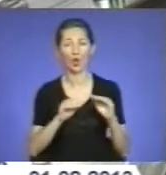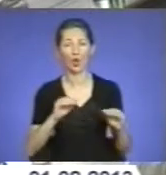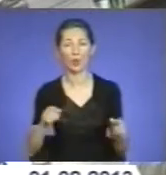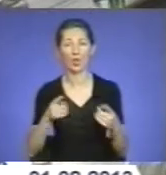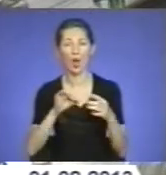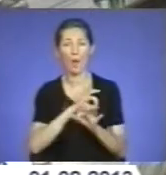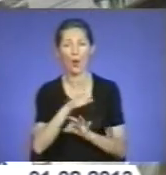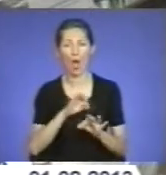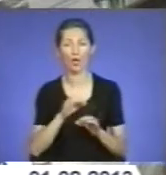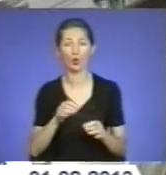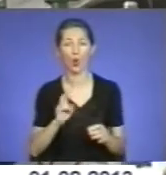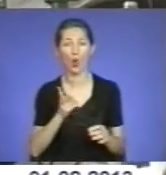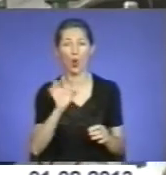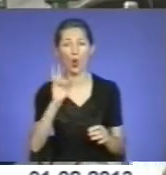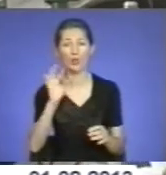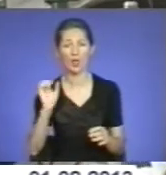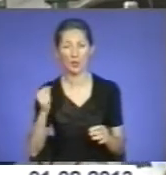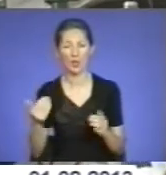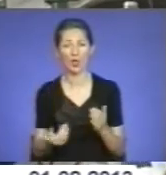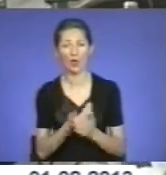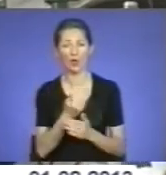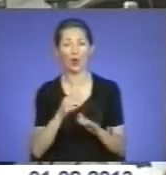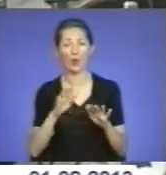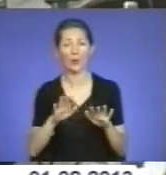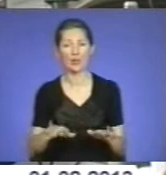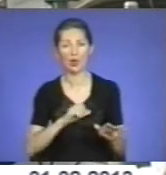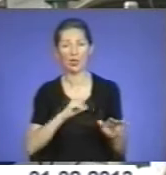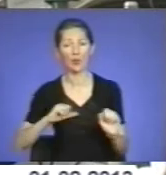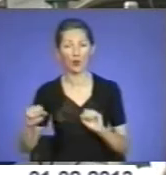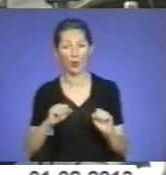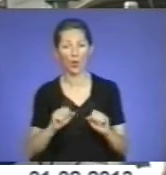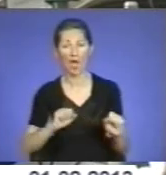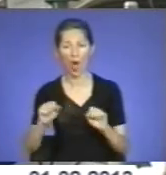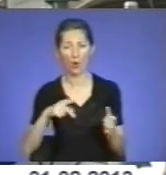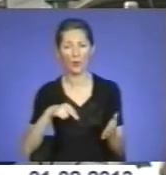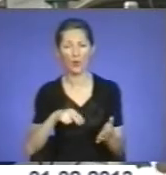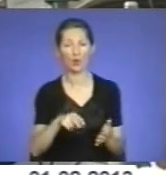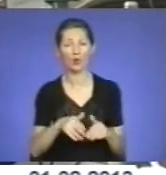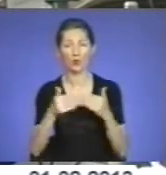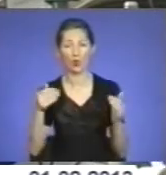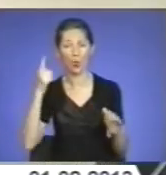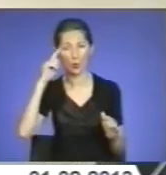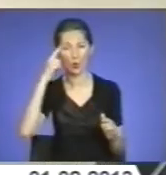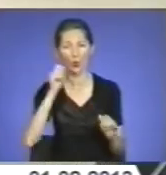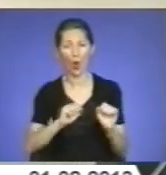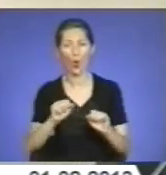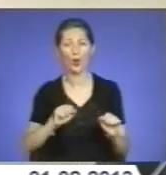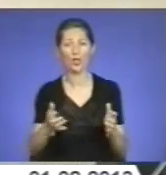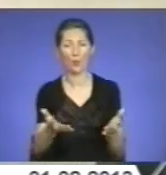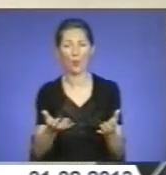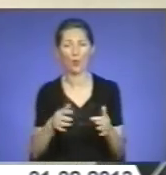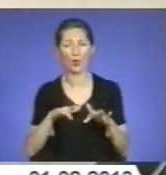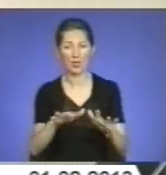концепції нової системи місцевого самоврядування уряд підійшов широко і продумано. Участь у процесі брали представники територіальних